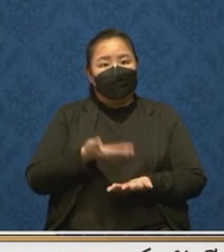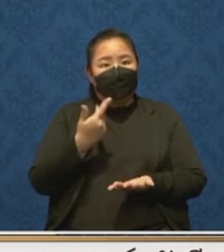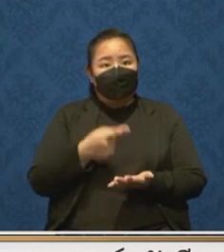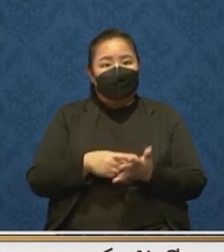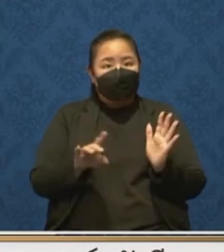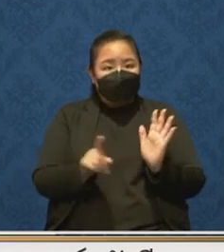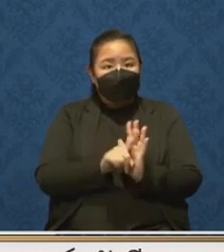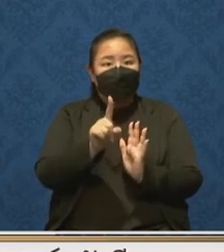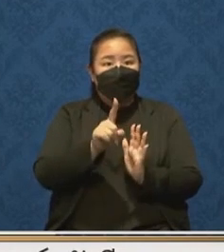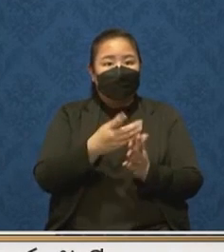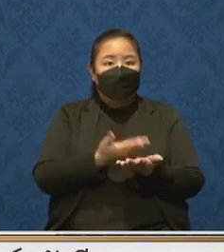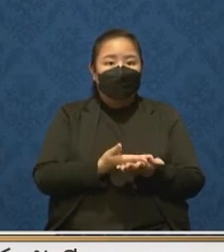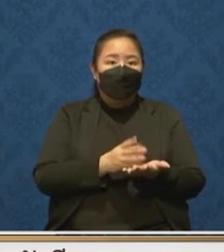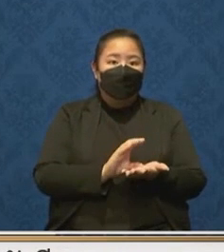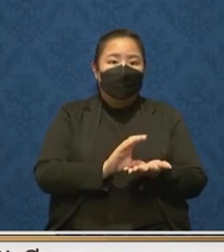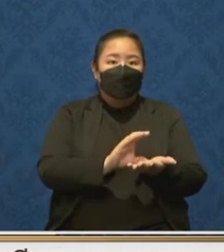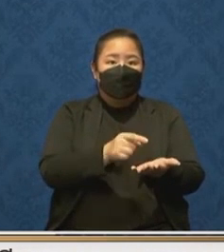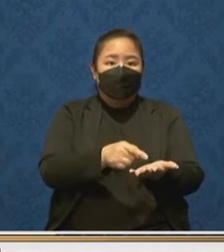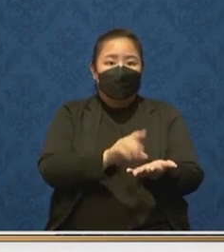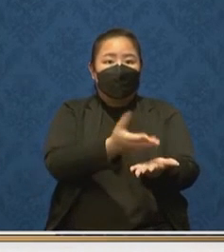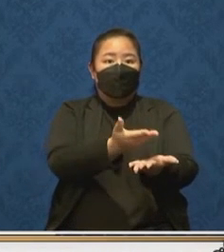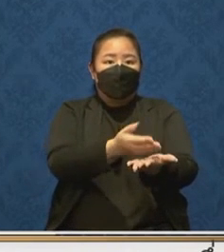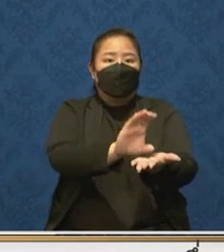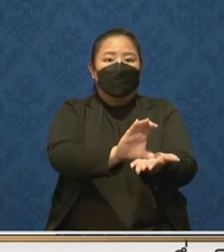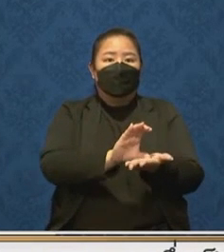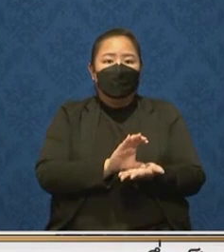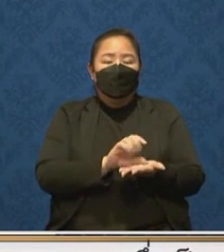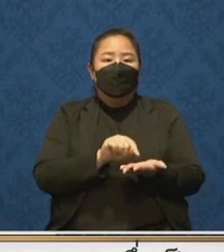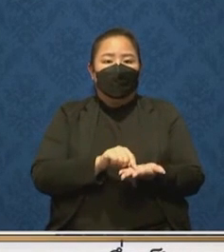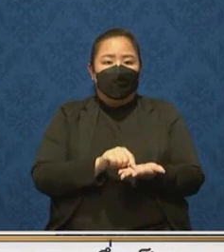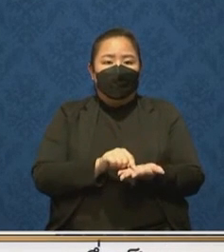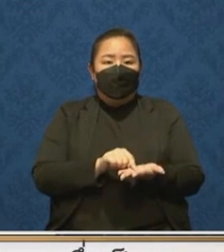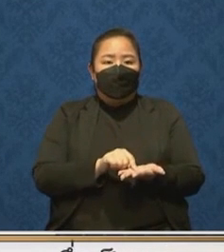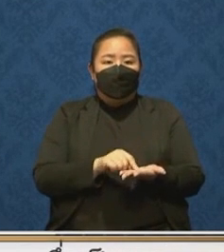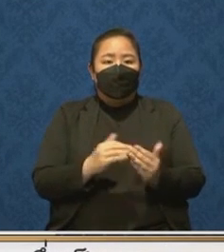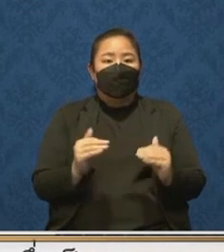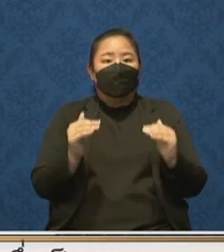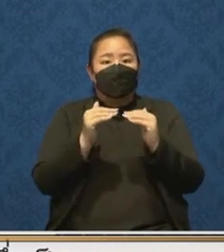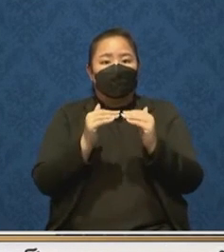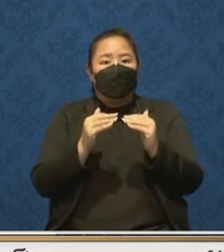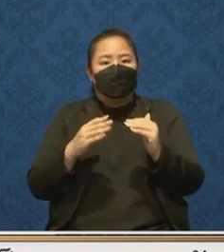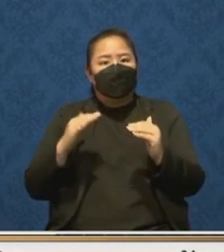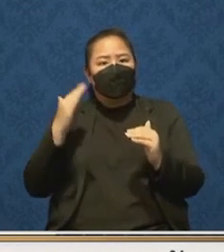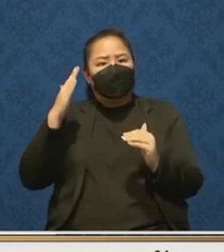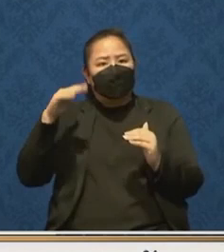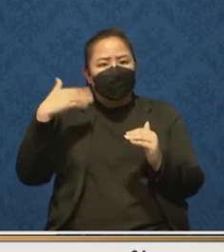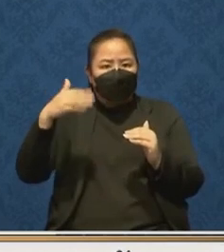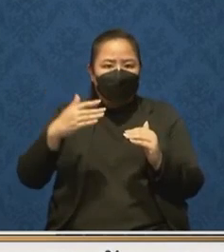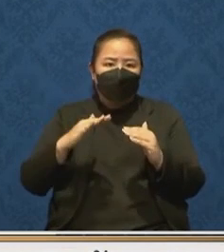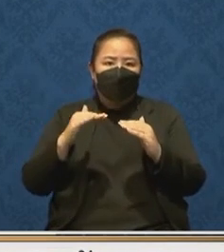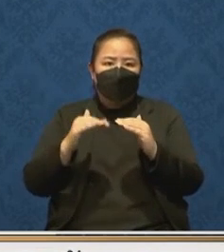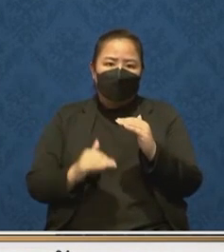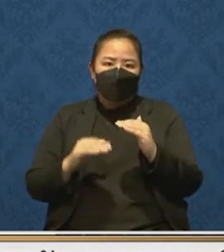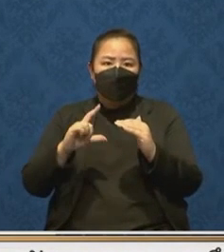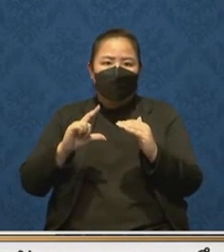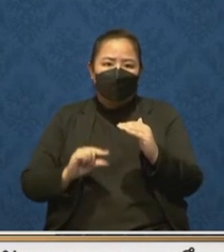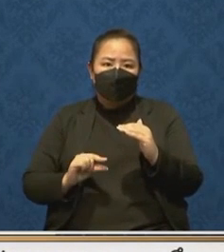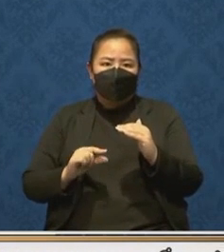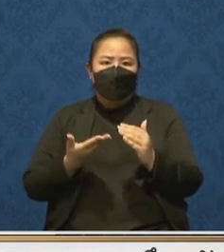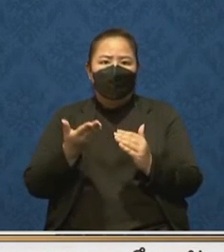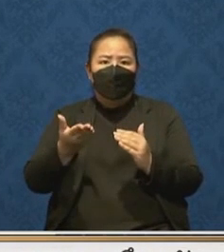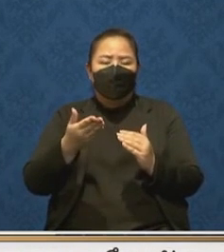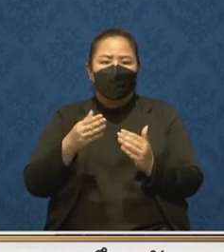ครั้งขออนุมัตซื้อในราคาเดียวกันแต่ความจริซอครั้งหๆมาราคาถูกลงแต่อนุมัตซื้อราคาเดิม